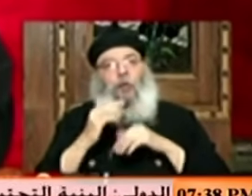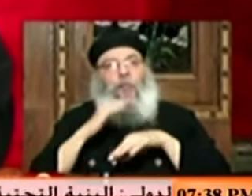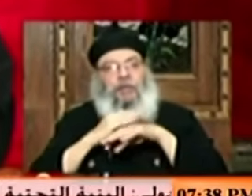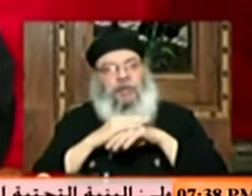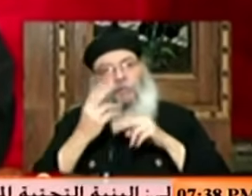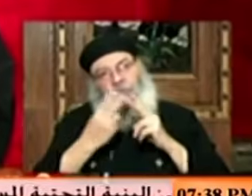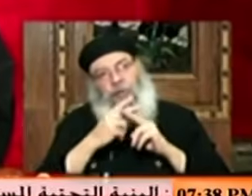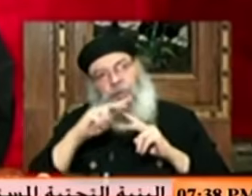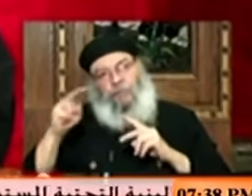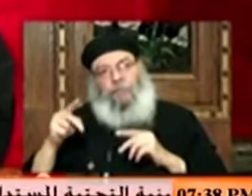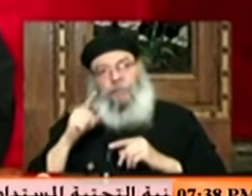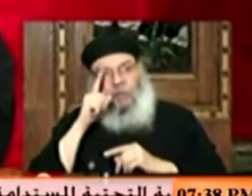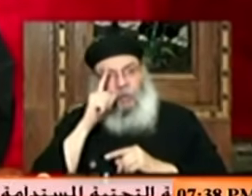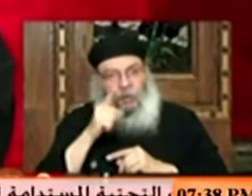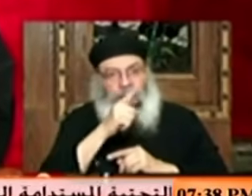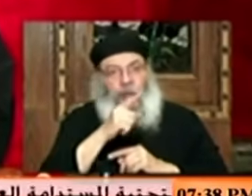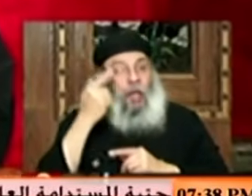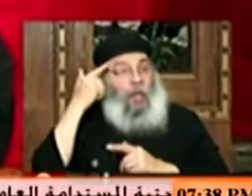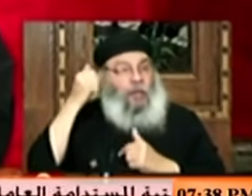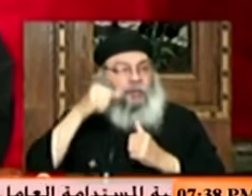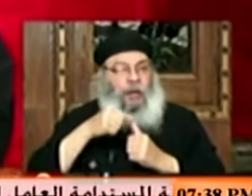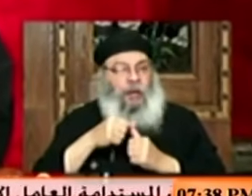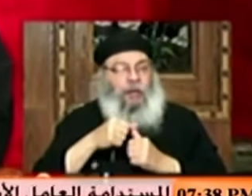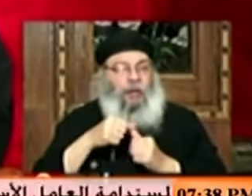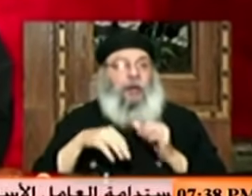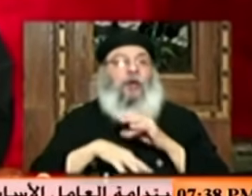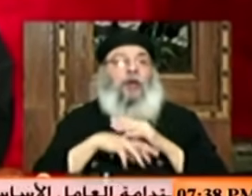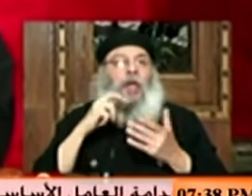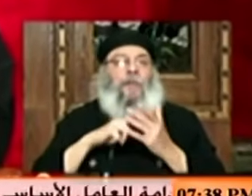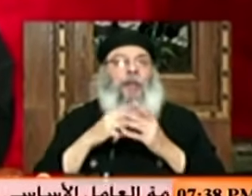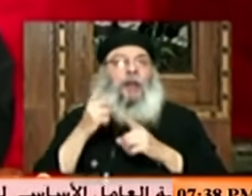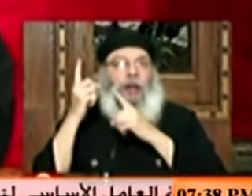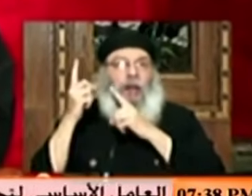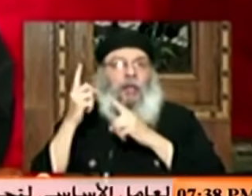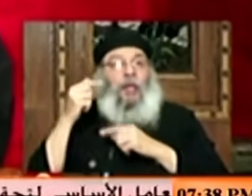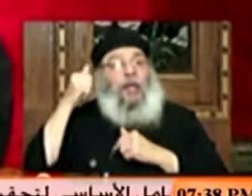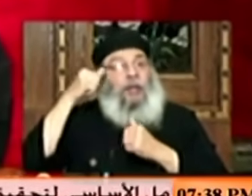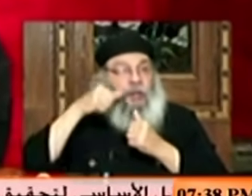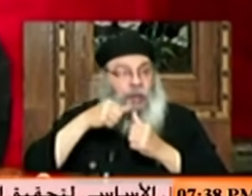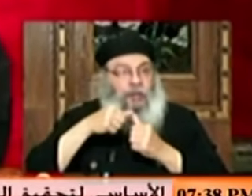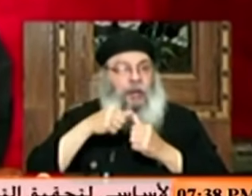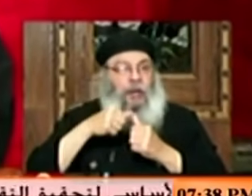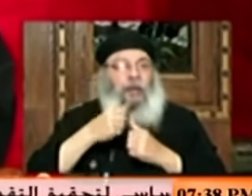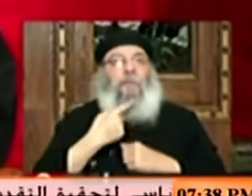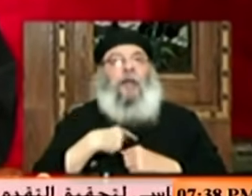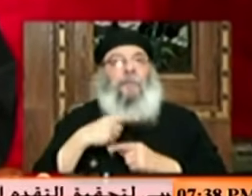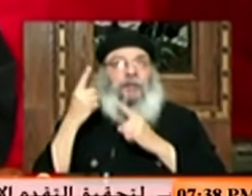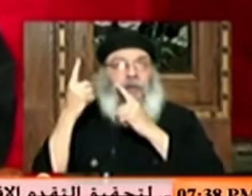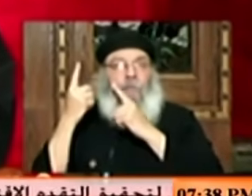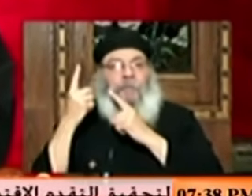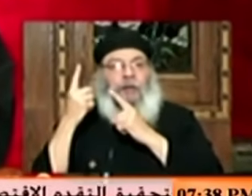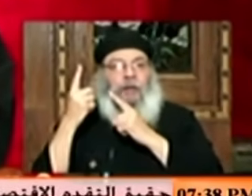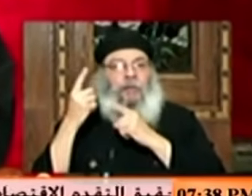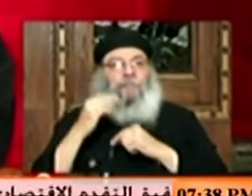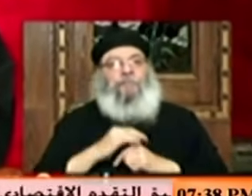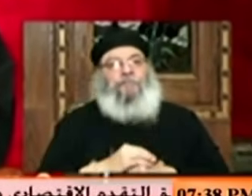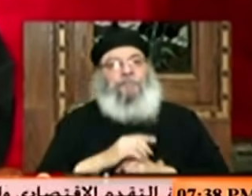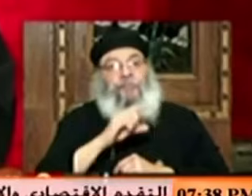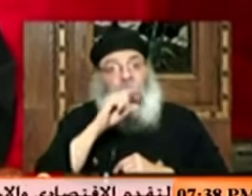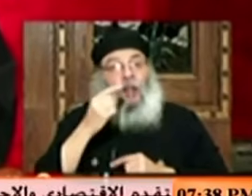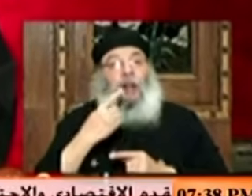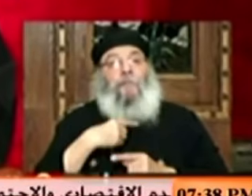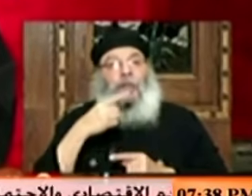اخرين انت تذكر عمل ربنا تذكر محبه ربنا ومن خلال المحبه